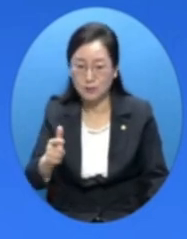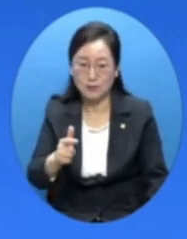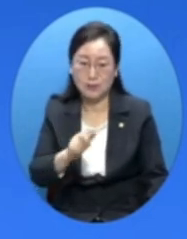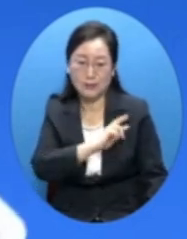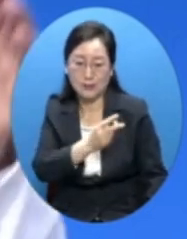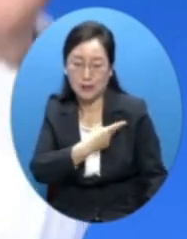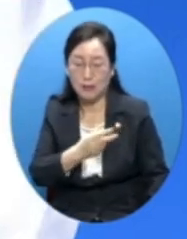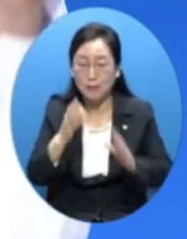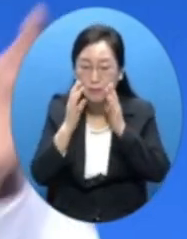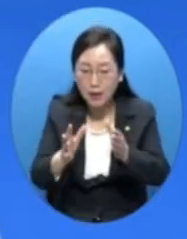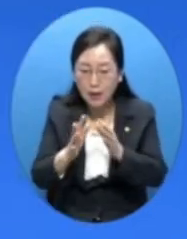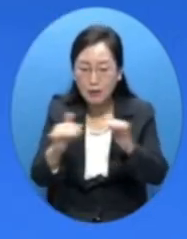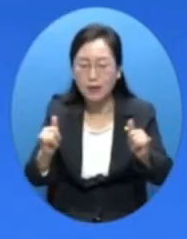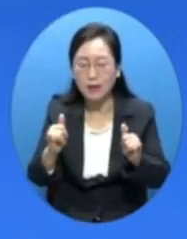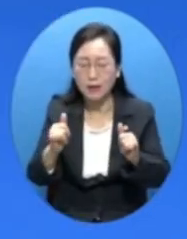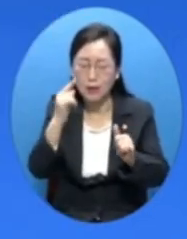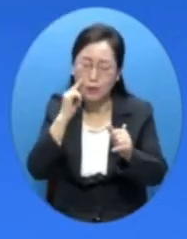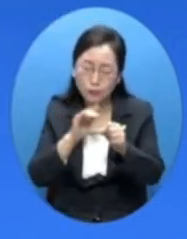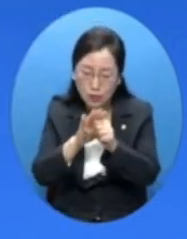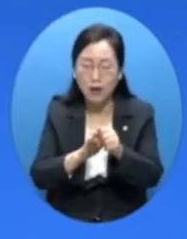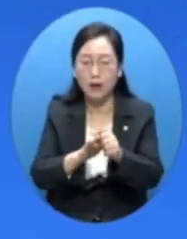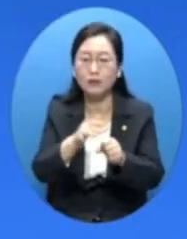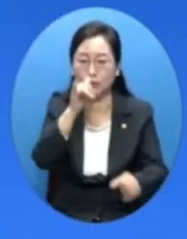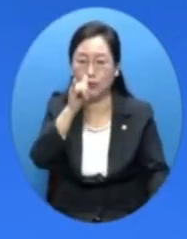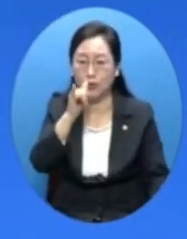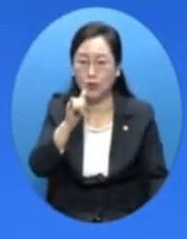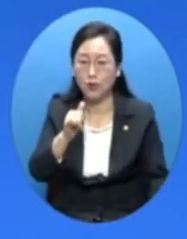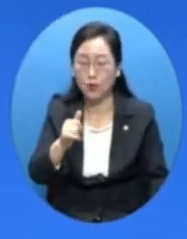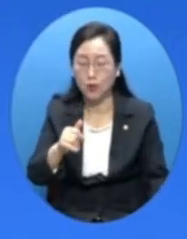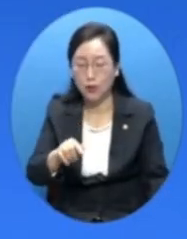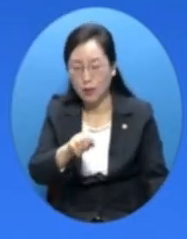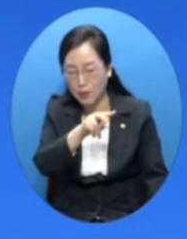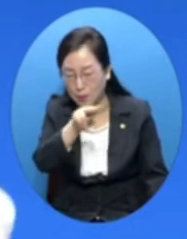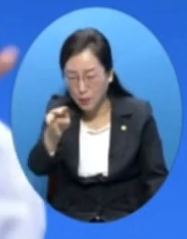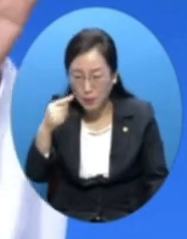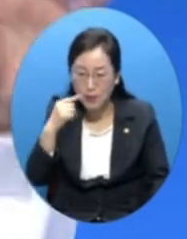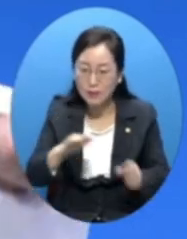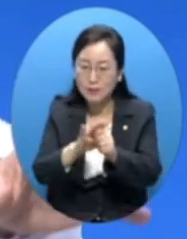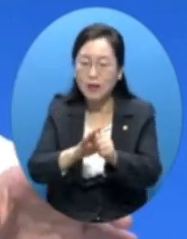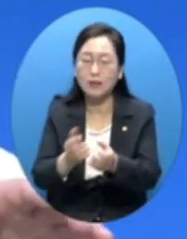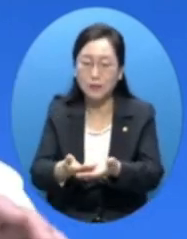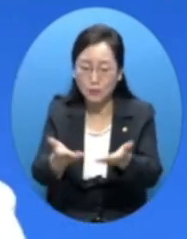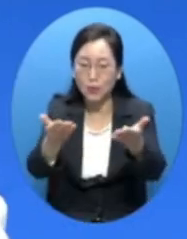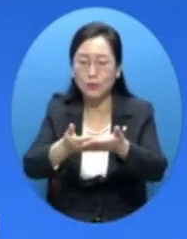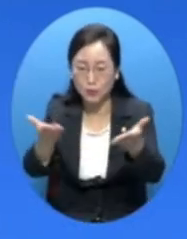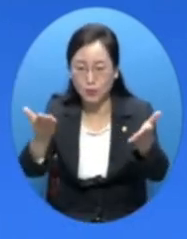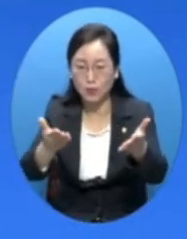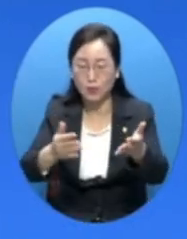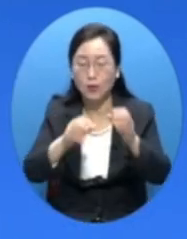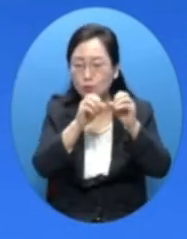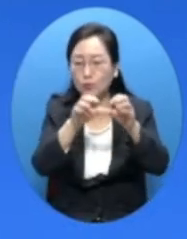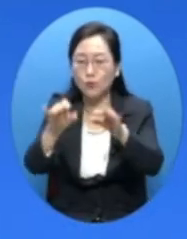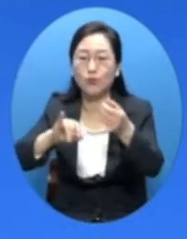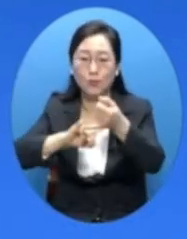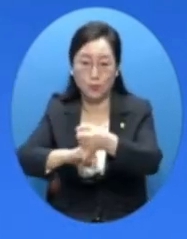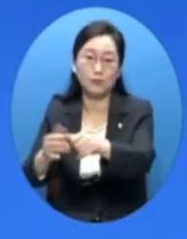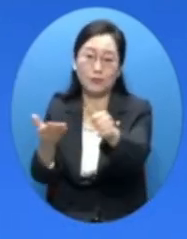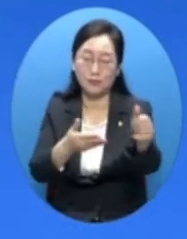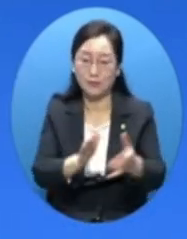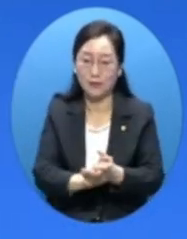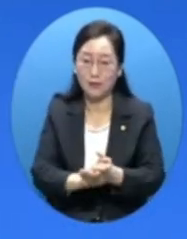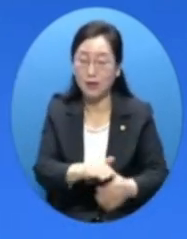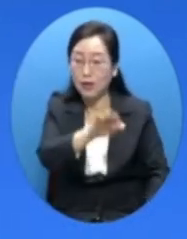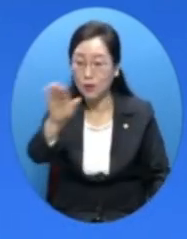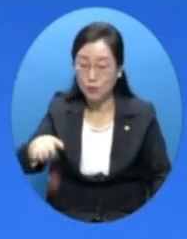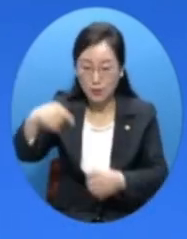있습니다. 그들이 다 우리의 사랑이 전달해야 될 전도 대상인 것입니다. 우리에게 사명을 주신